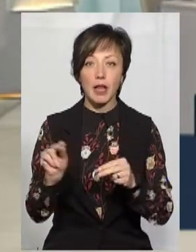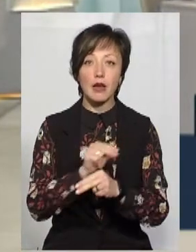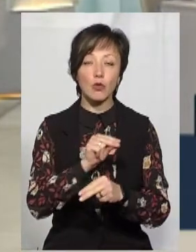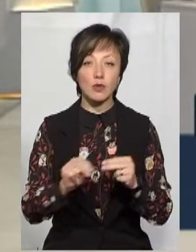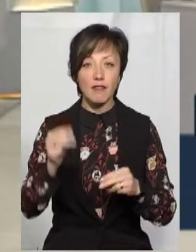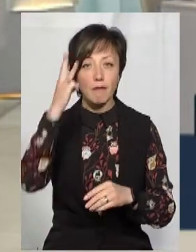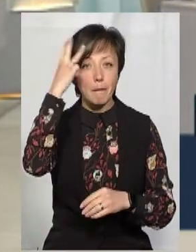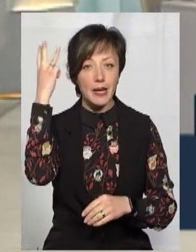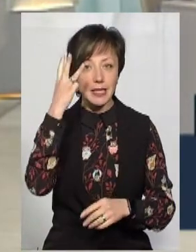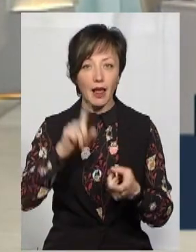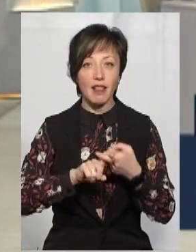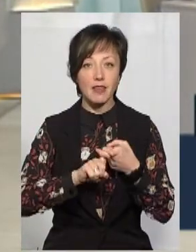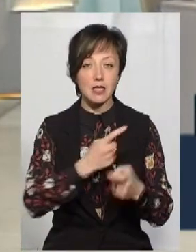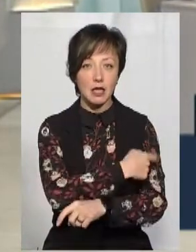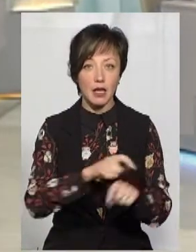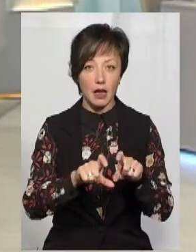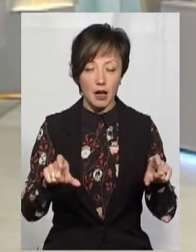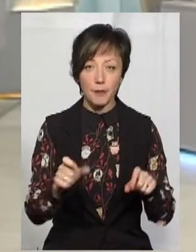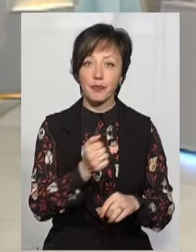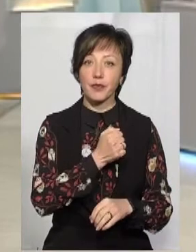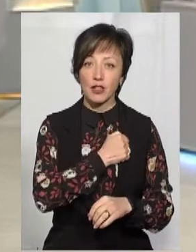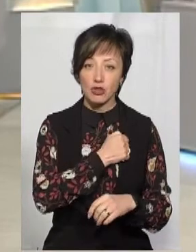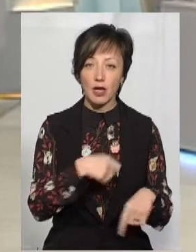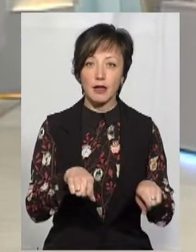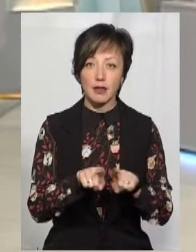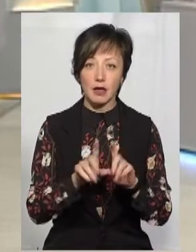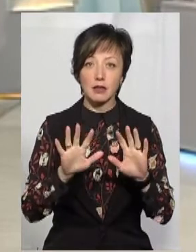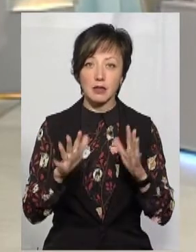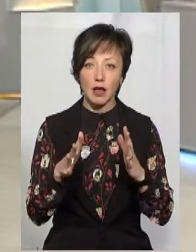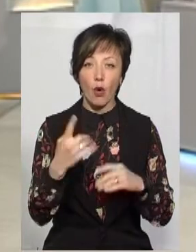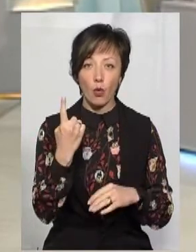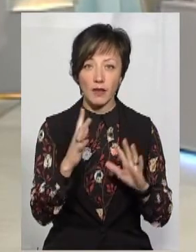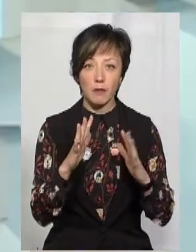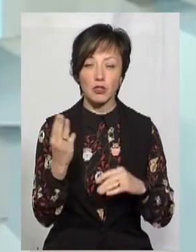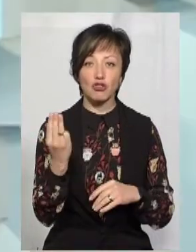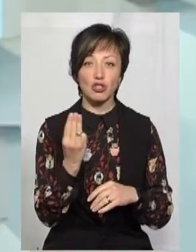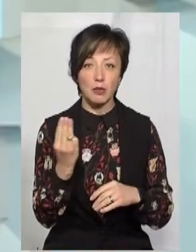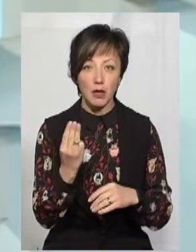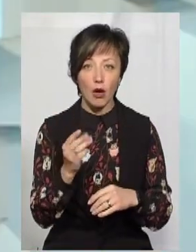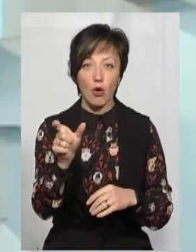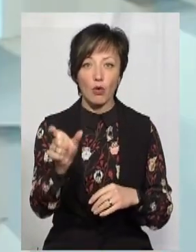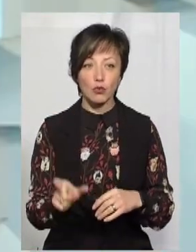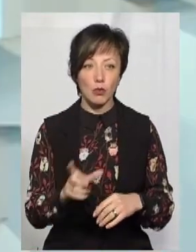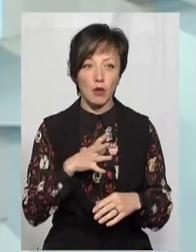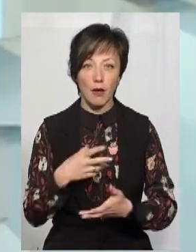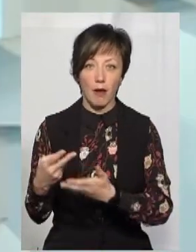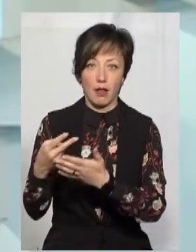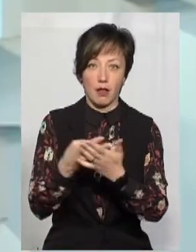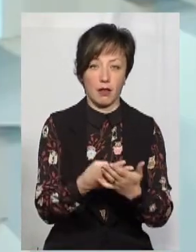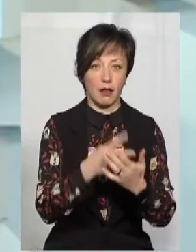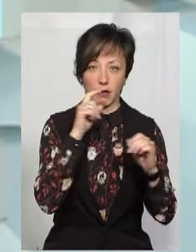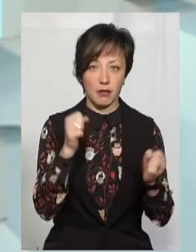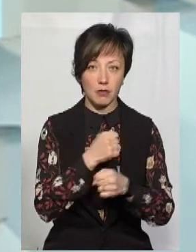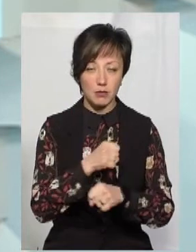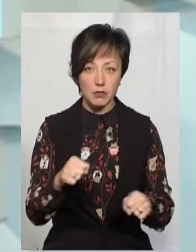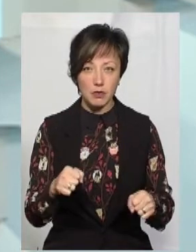в Хмельницькій інфекційній лікарні. На жаль, так сталося, що один випадок маємо в Шепетівці, але це було пов'язано з тим, що особа була просто нетранспортабельна.